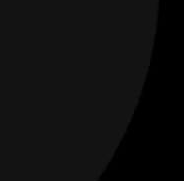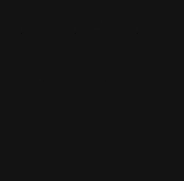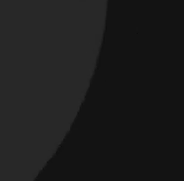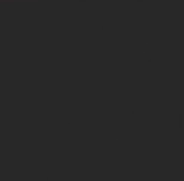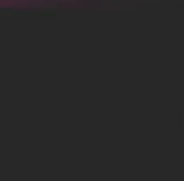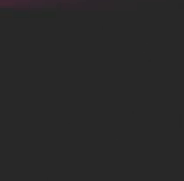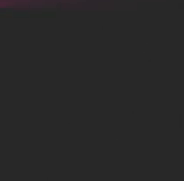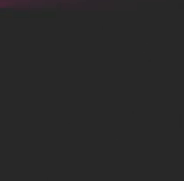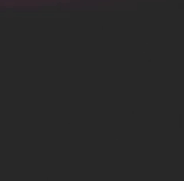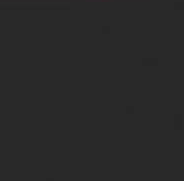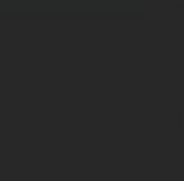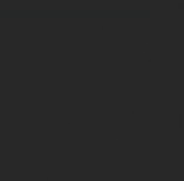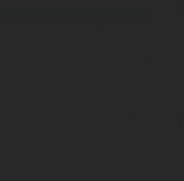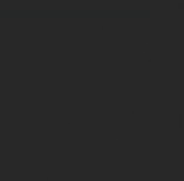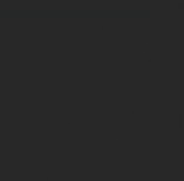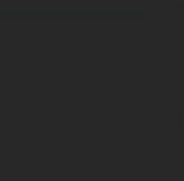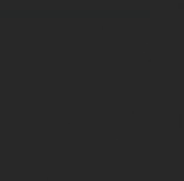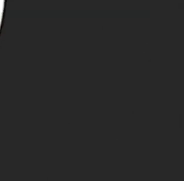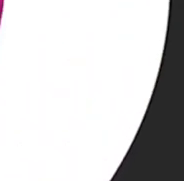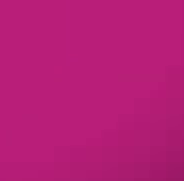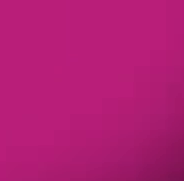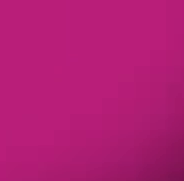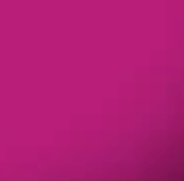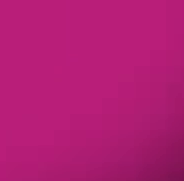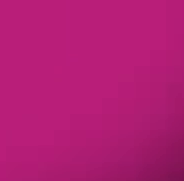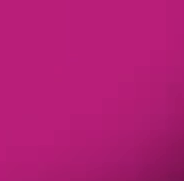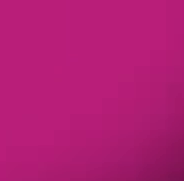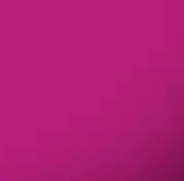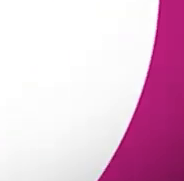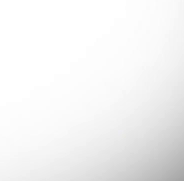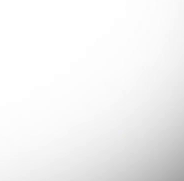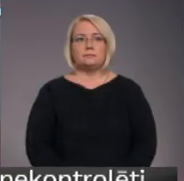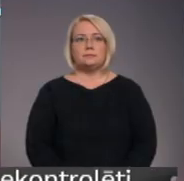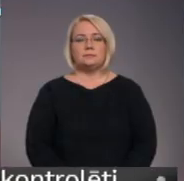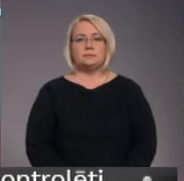Re! Viss ēters ir te!